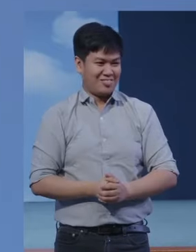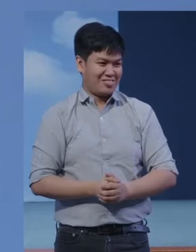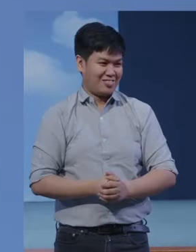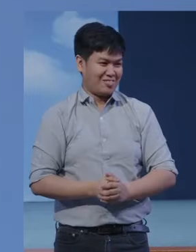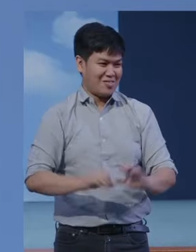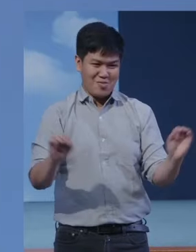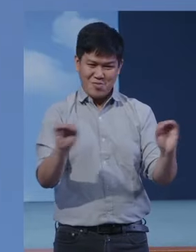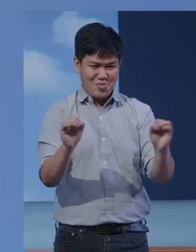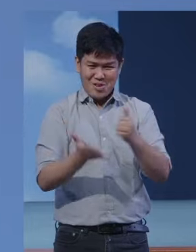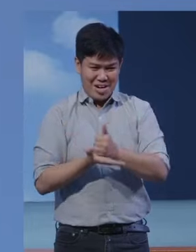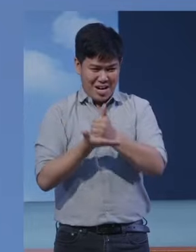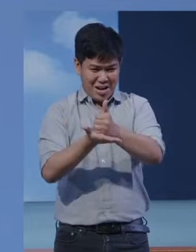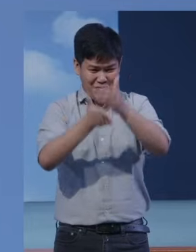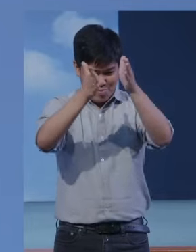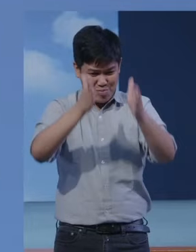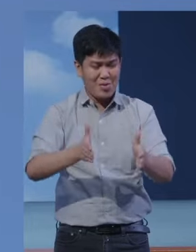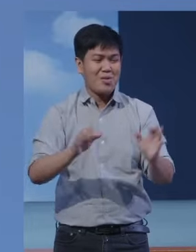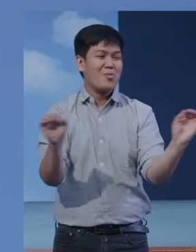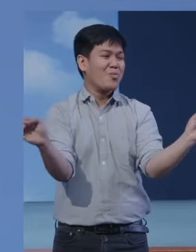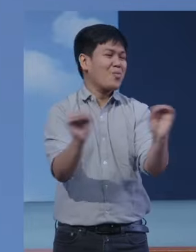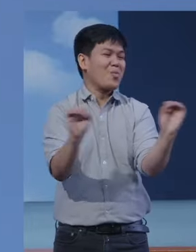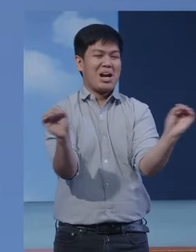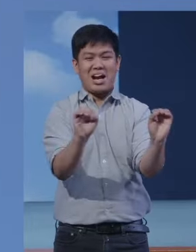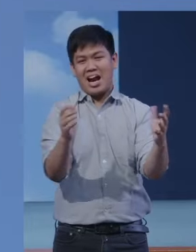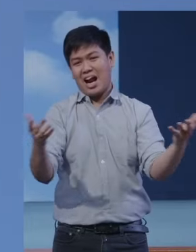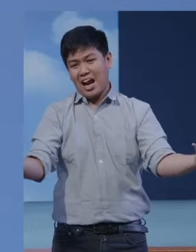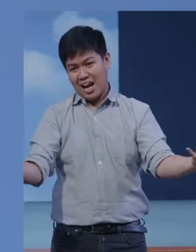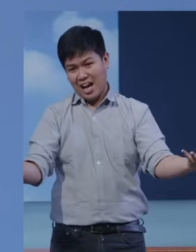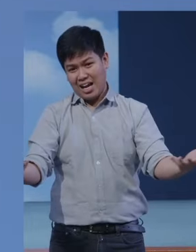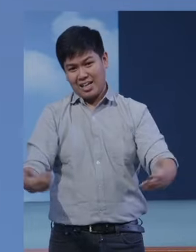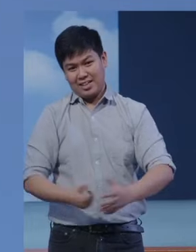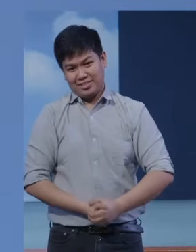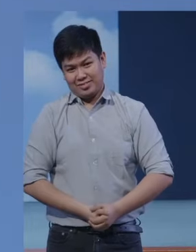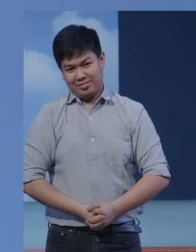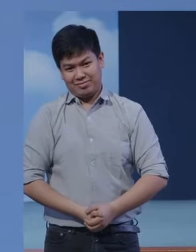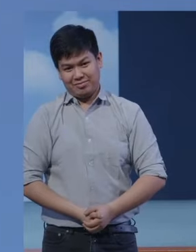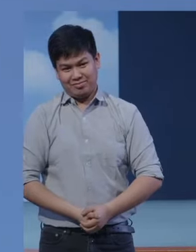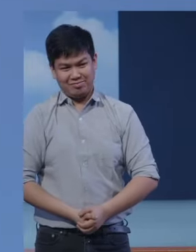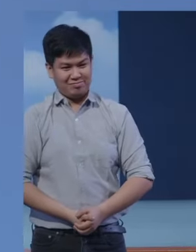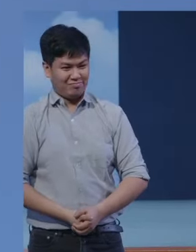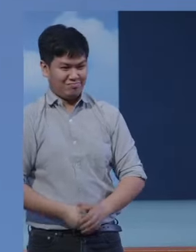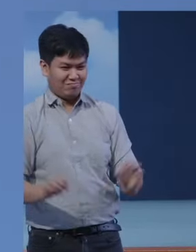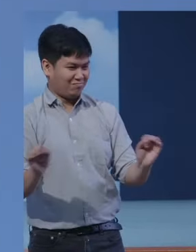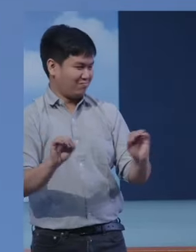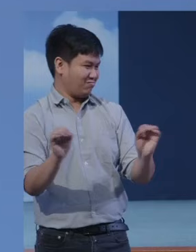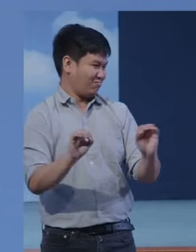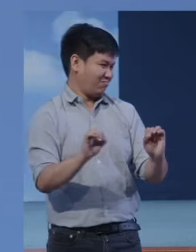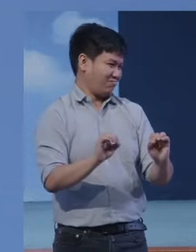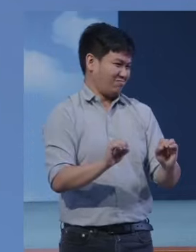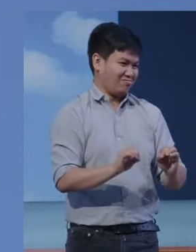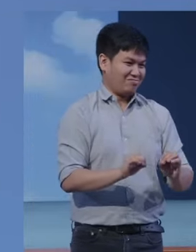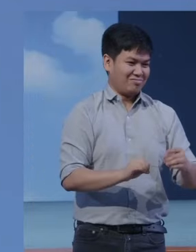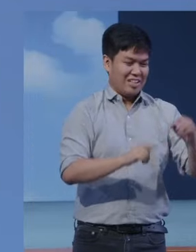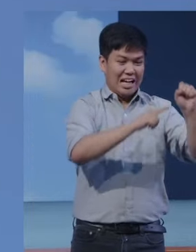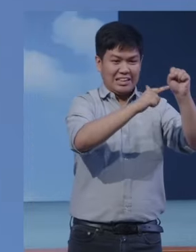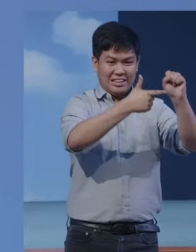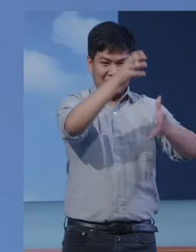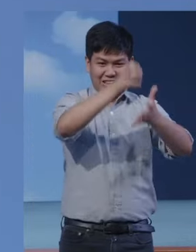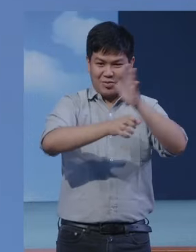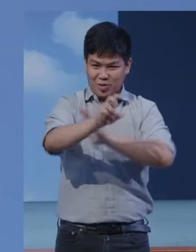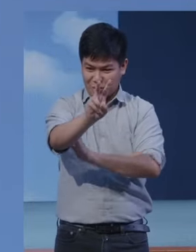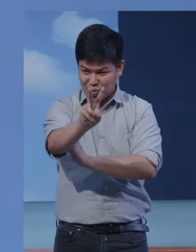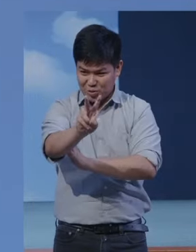for him palagay ko meron na tayong PowerPoint na merong teksto niyan ano Genesis